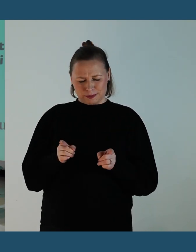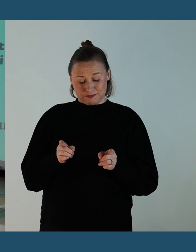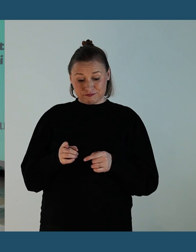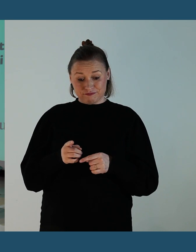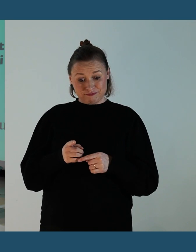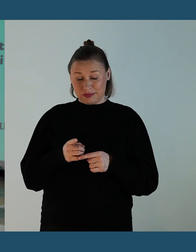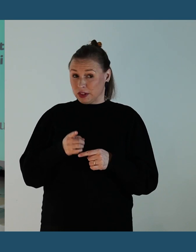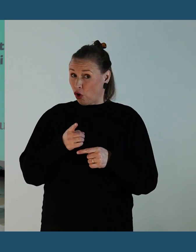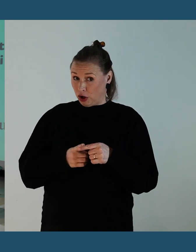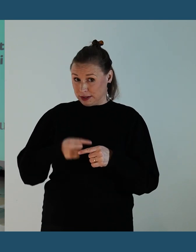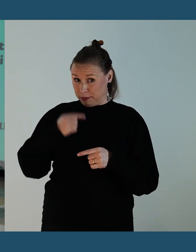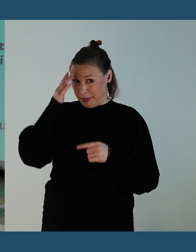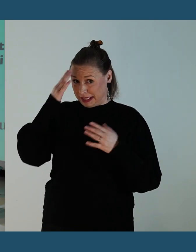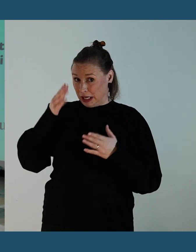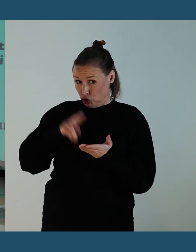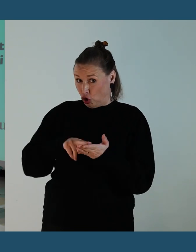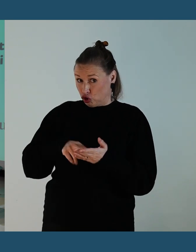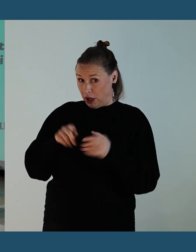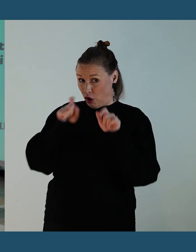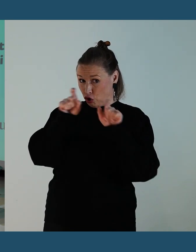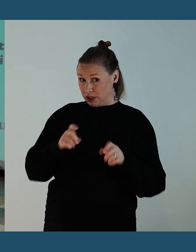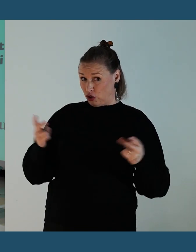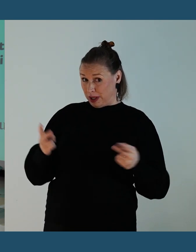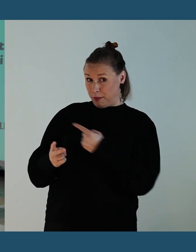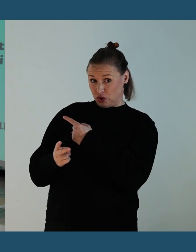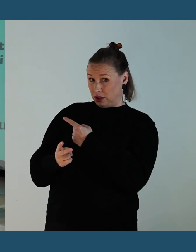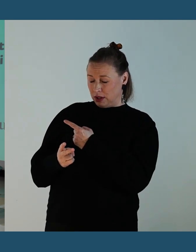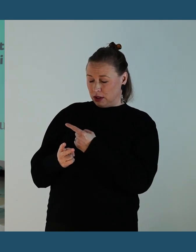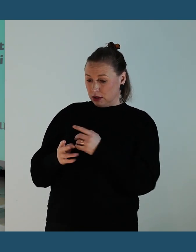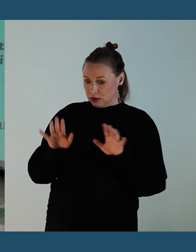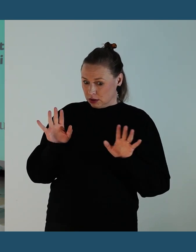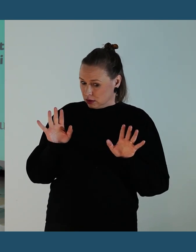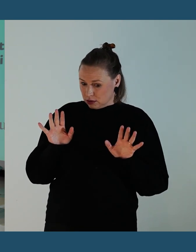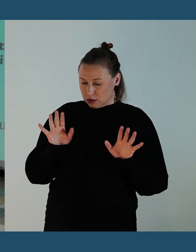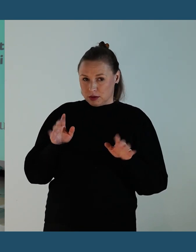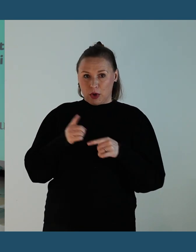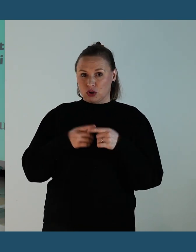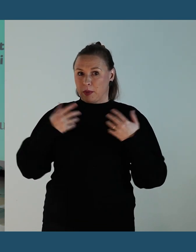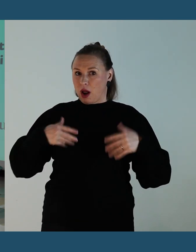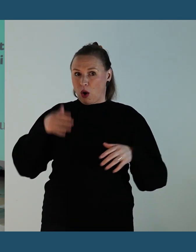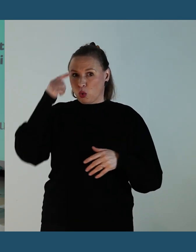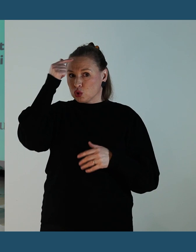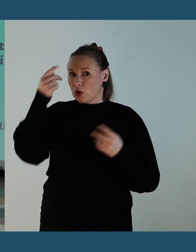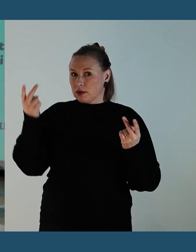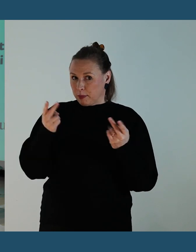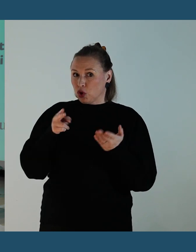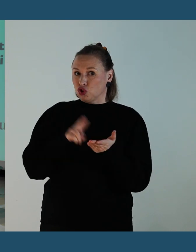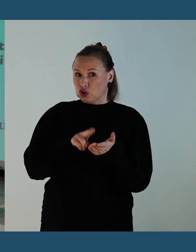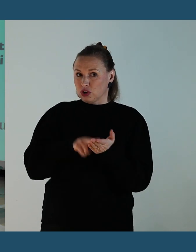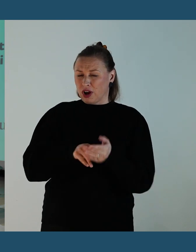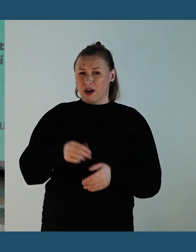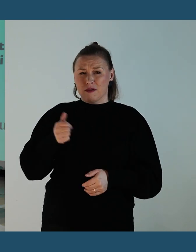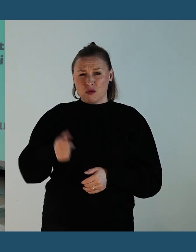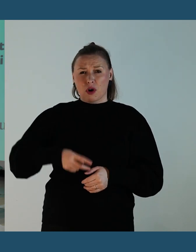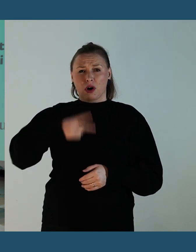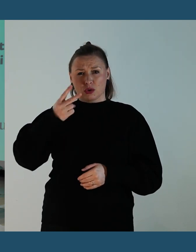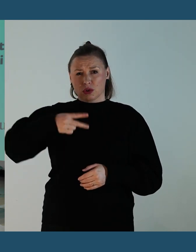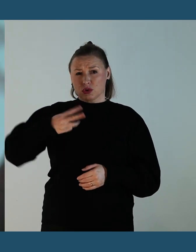uskoa. Että eihän sitä ajattele, että vuonna 2023 niin olisimme näin